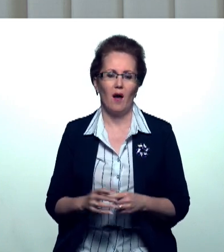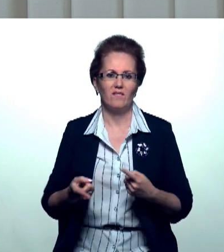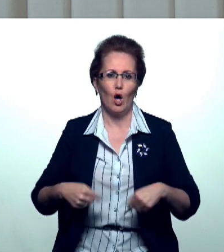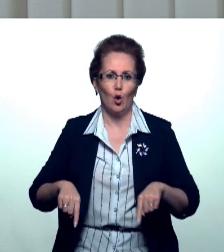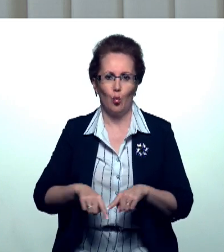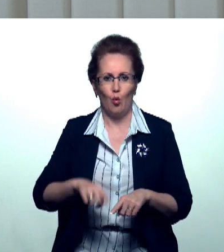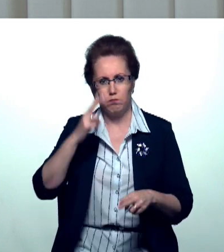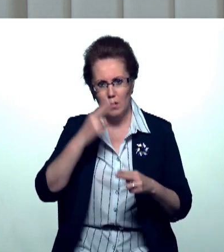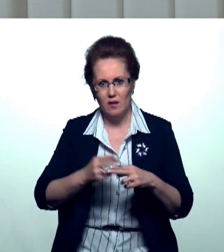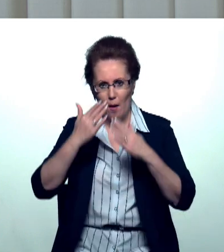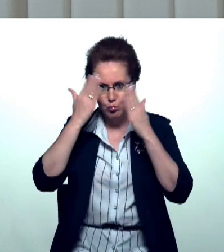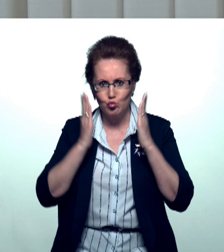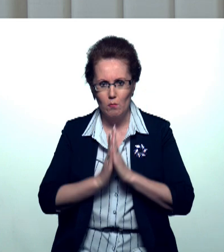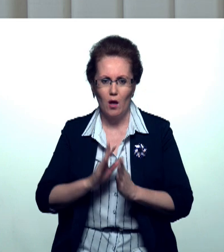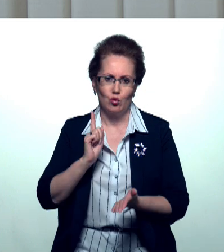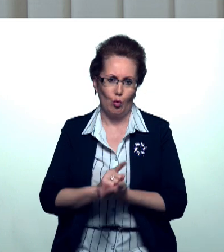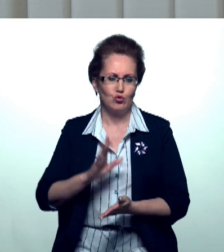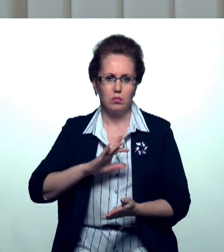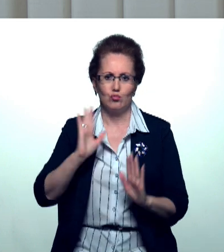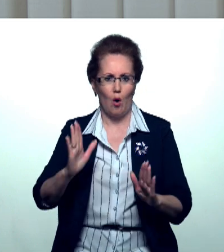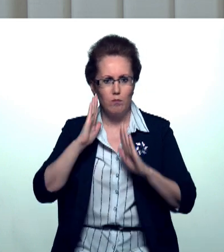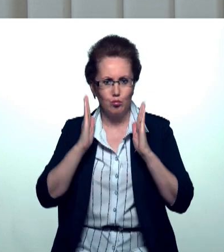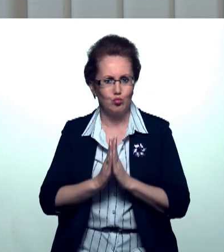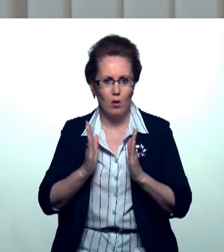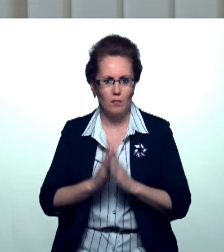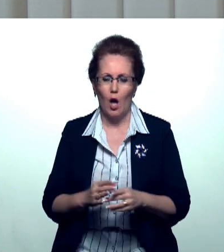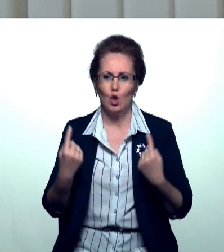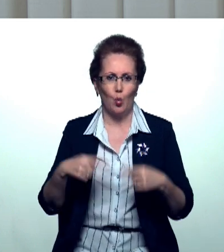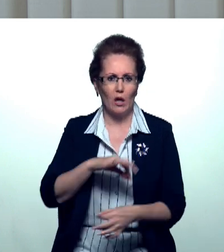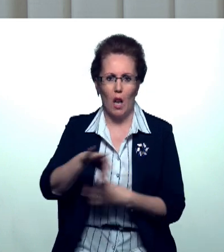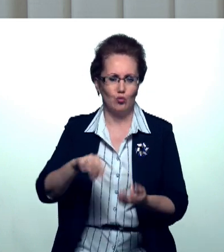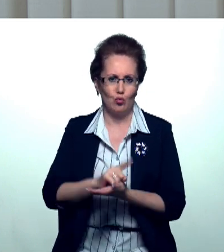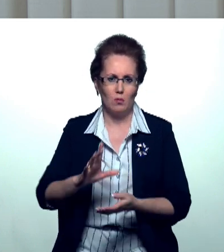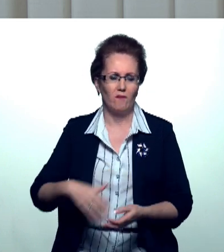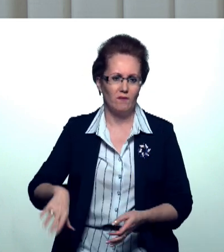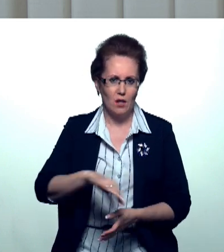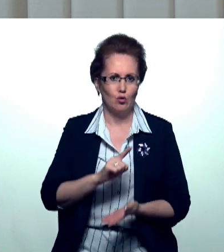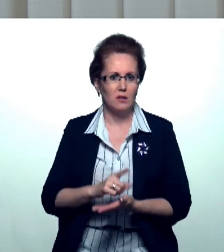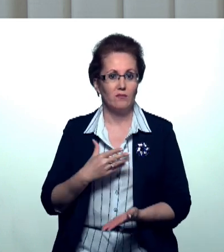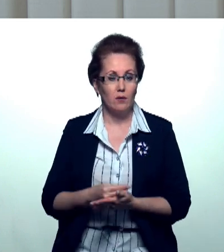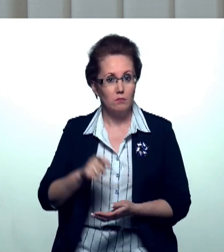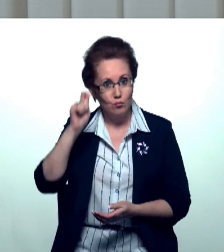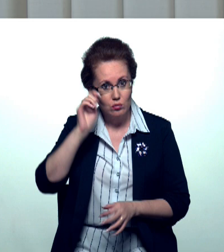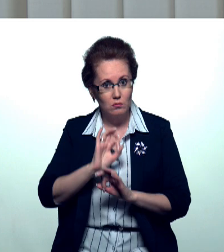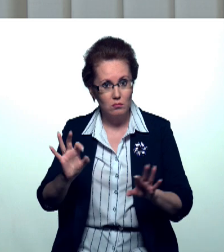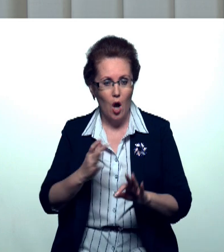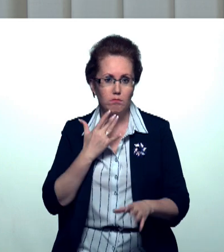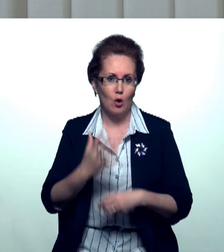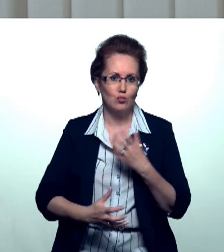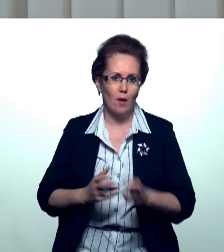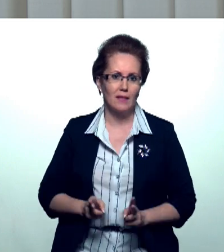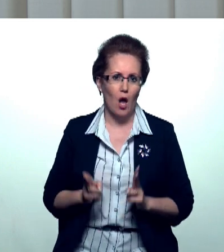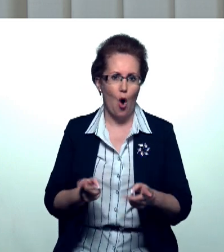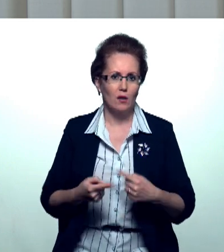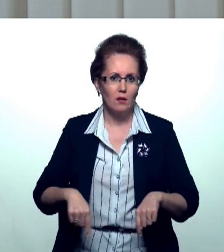в кругу братьев мусульман должны быть мусульмане. То есть никого не должно быть лишних, все должны быть свои. Мужчина говорит о международной